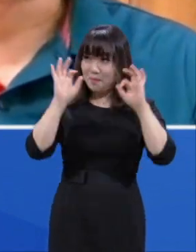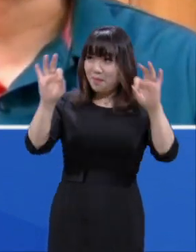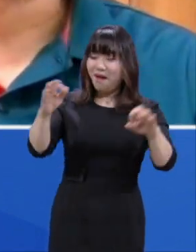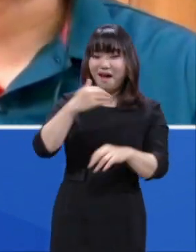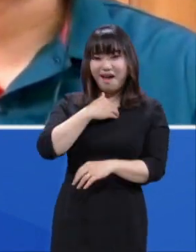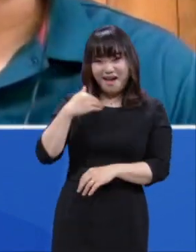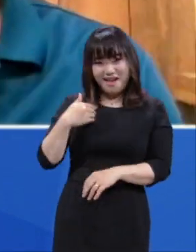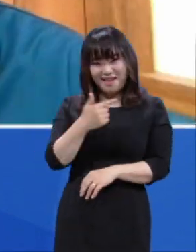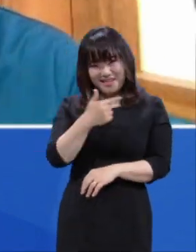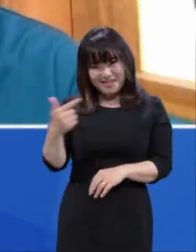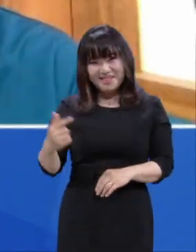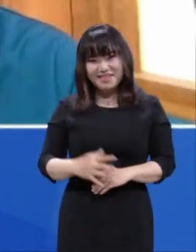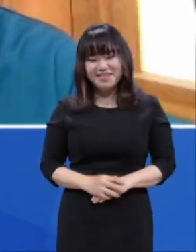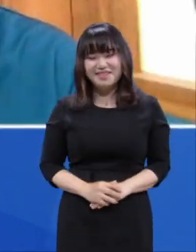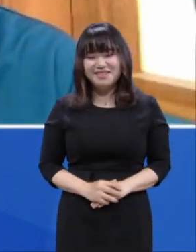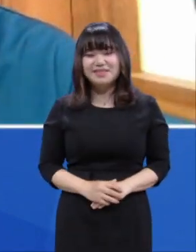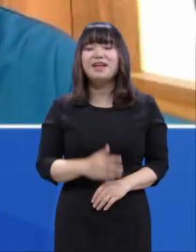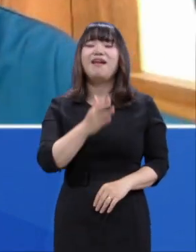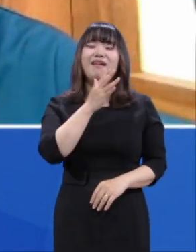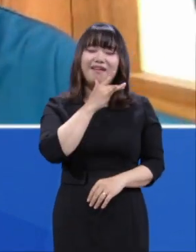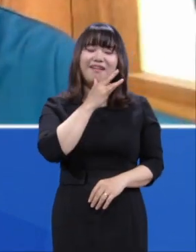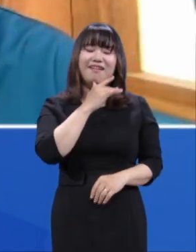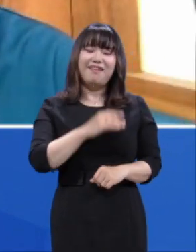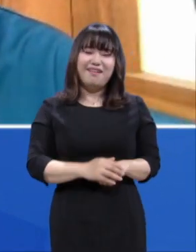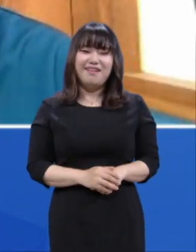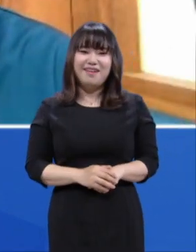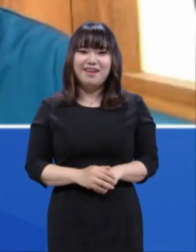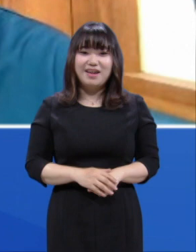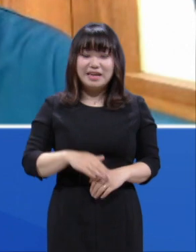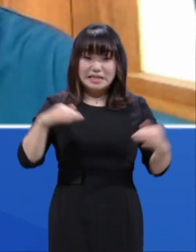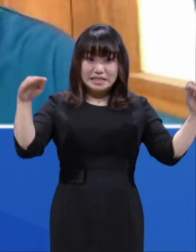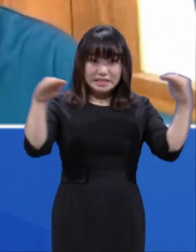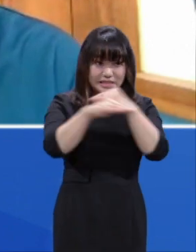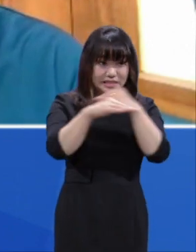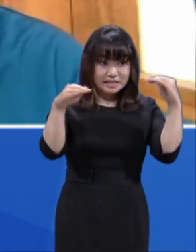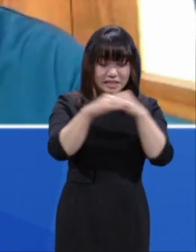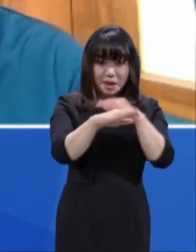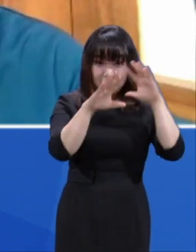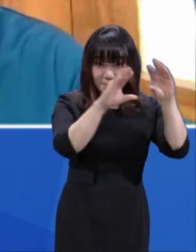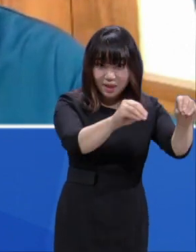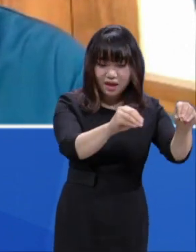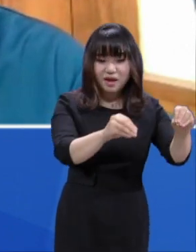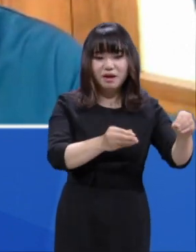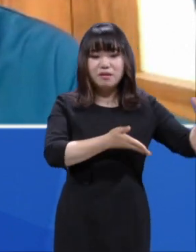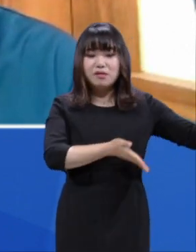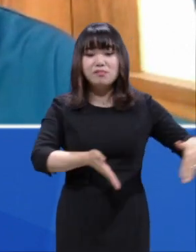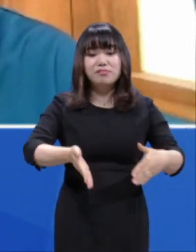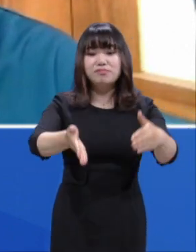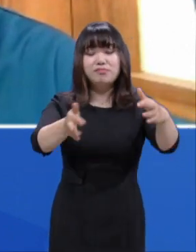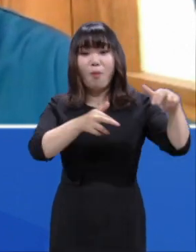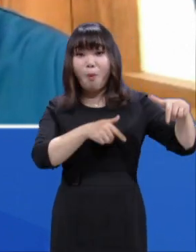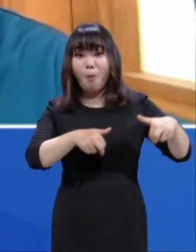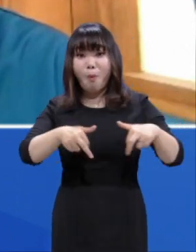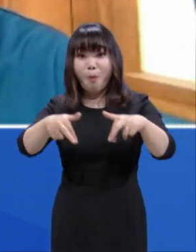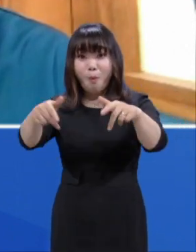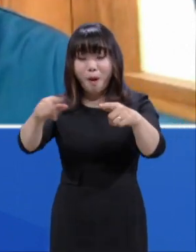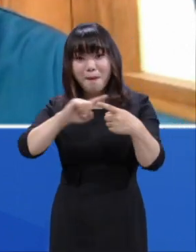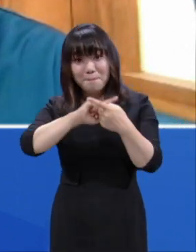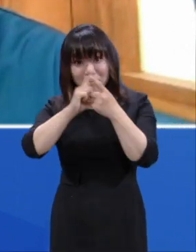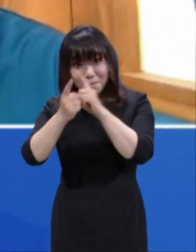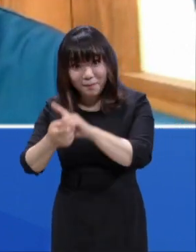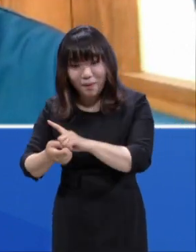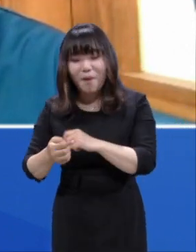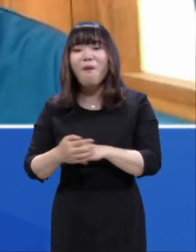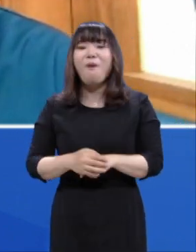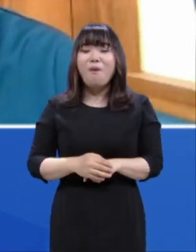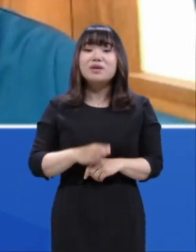하셨습니다. 네, 이 기존의 차도를 보행로로 활용하는데 그렇다면 인왕산로 일대 차 없는 거리